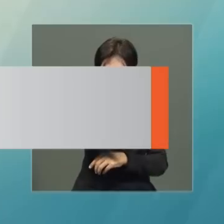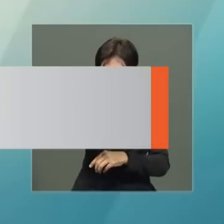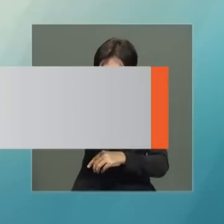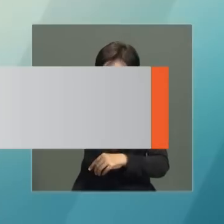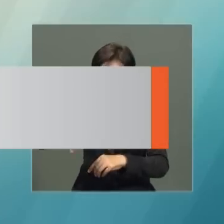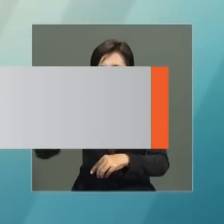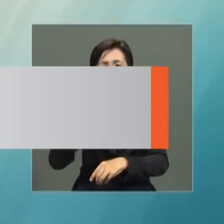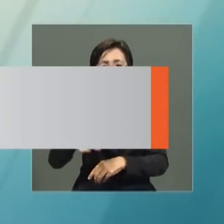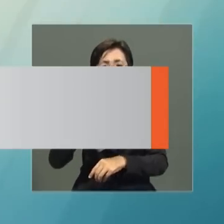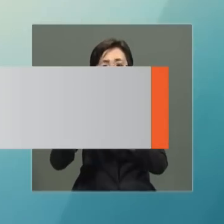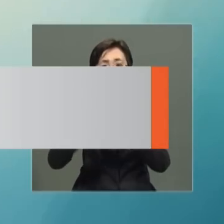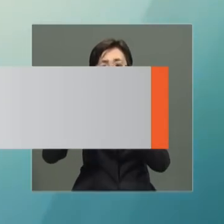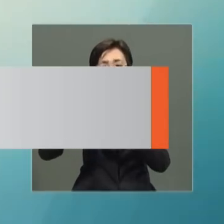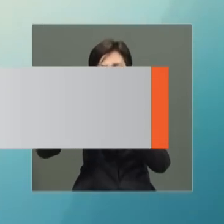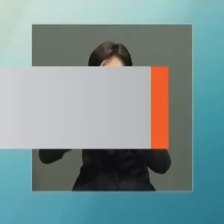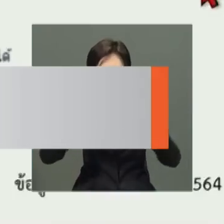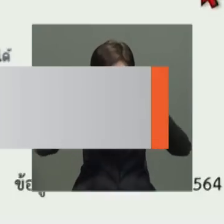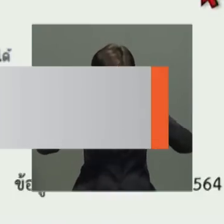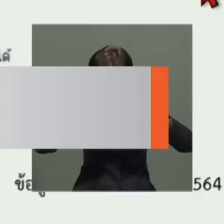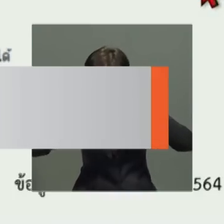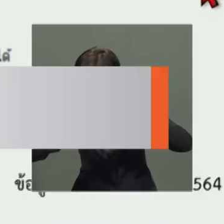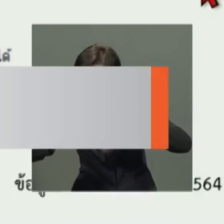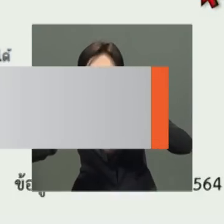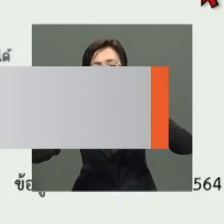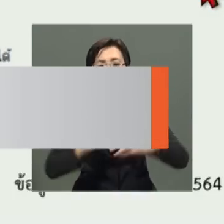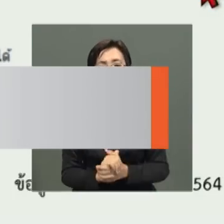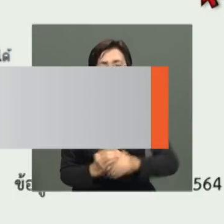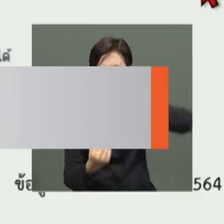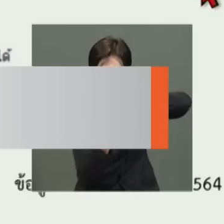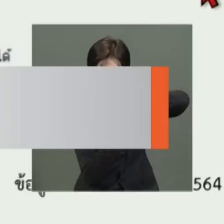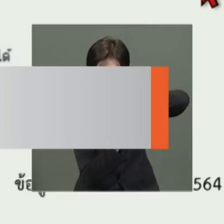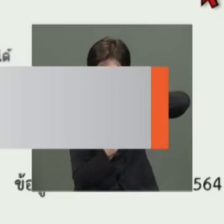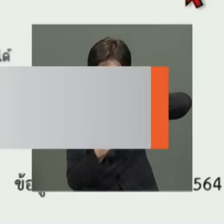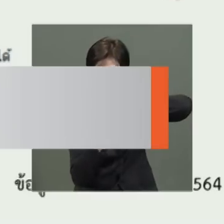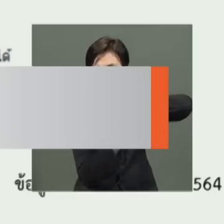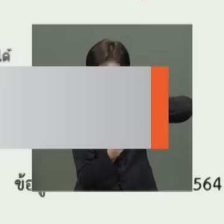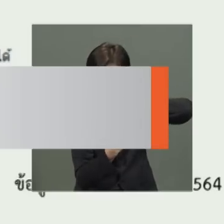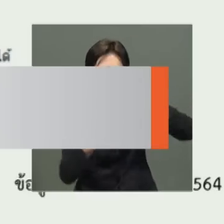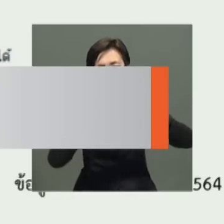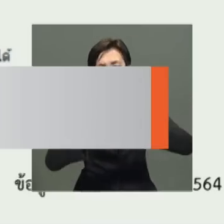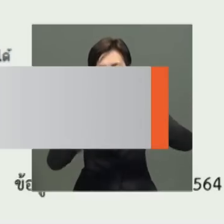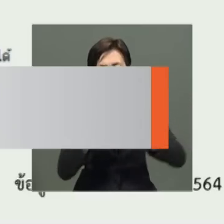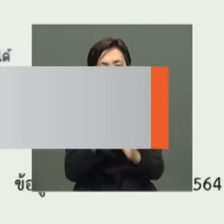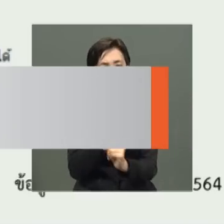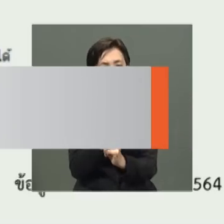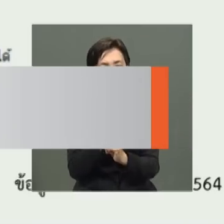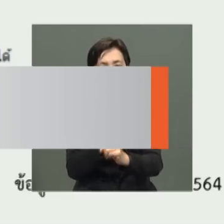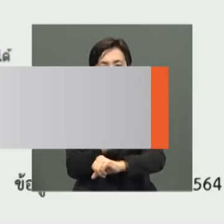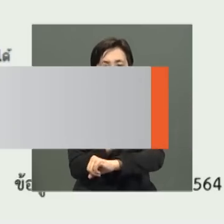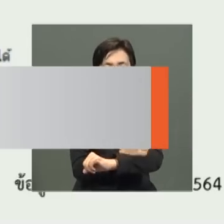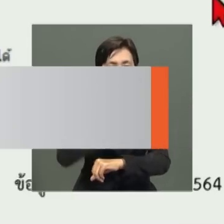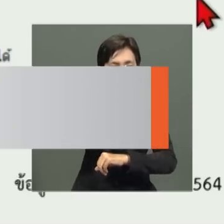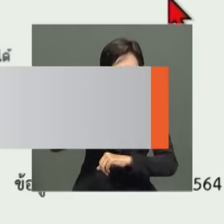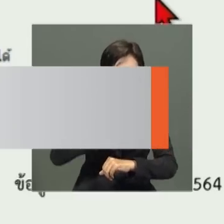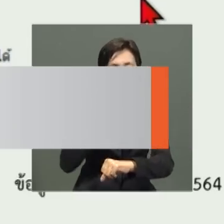12,000 กว่าโรงงานที่เราจะต้องตรวจทั้งหมดเนี่ยนะครับที่มีคนที่ทำงานอยู่นะครับเชื่อว่าเป็นแรงงานทั้งไทยแล้ว